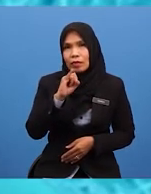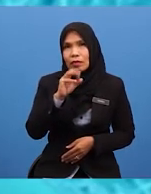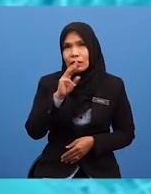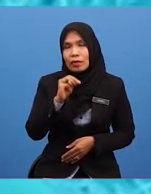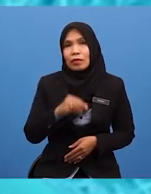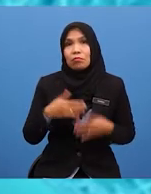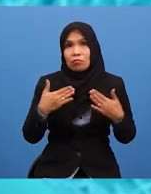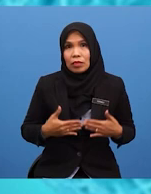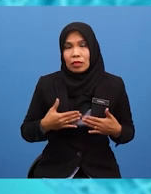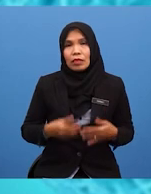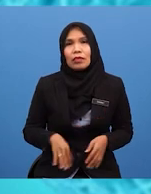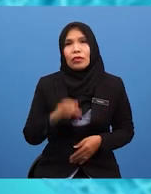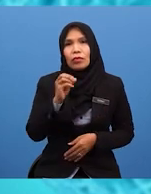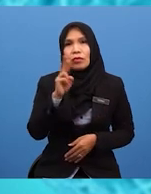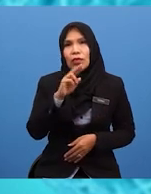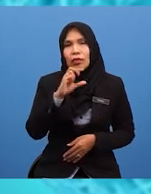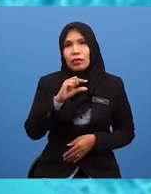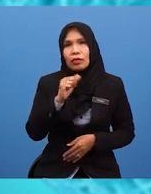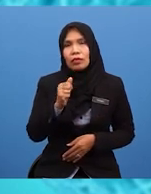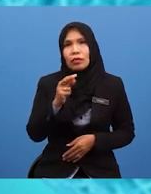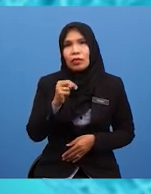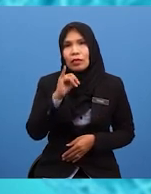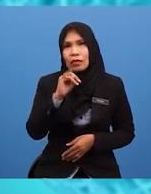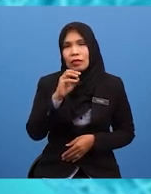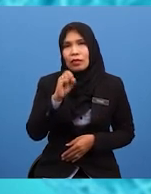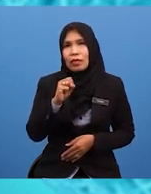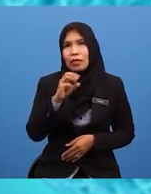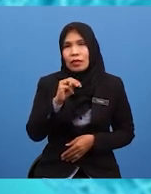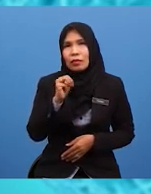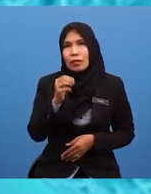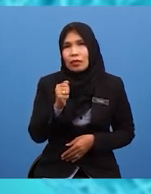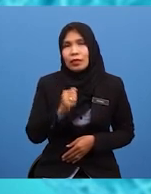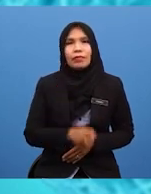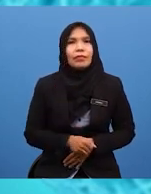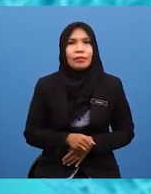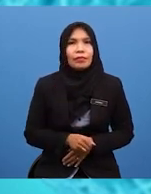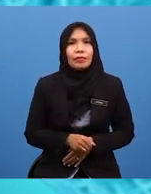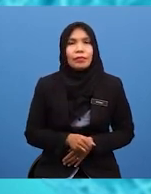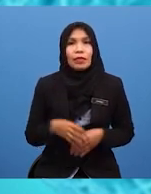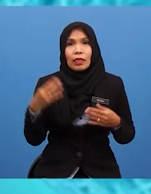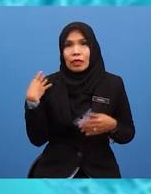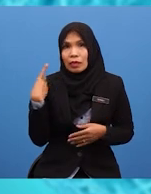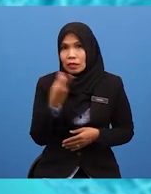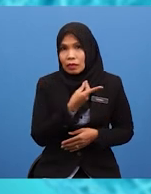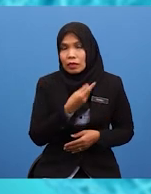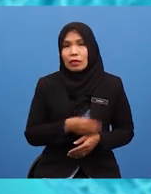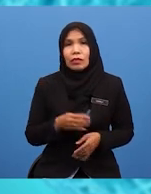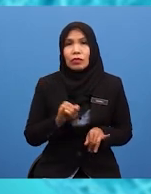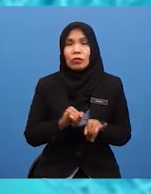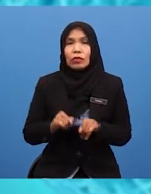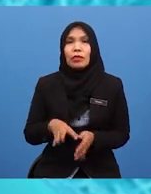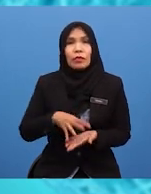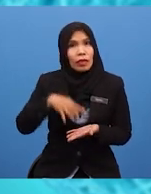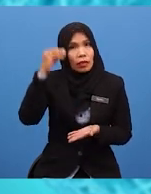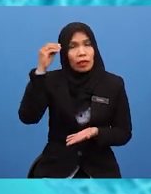Kita juga belajar berkaitan dengan parameter yang digunakan dalam